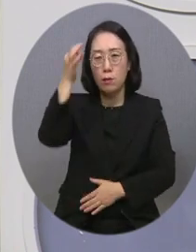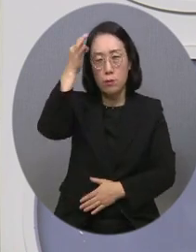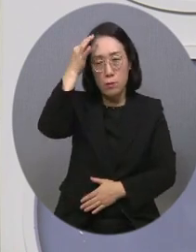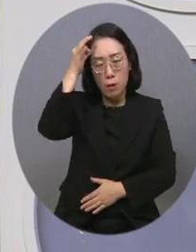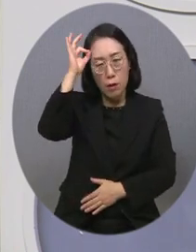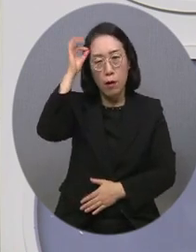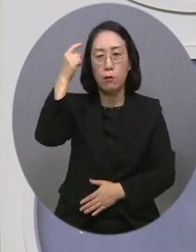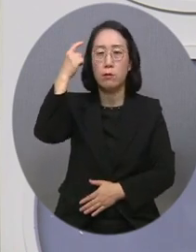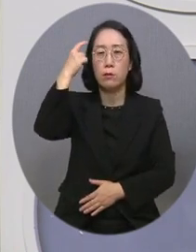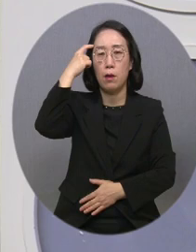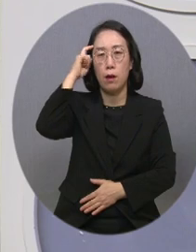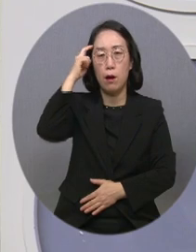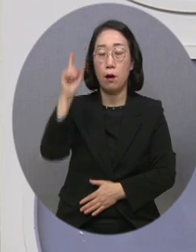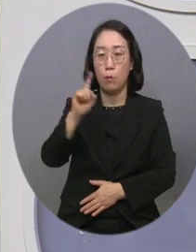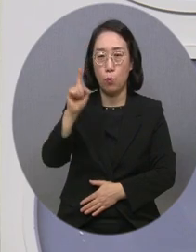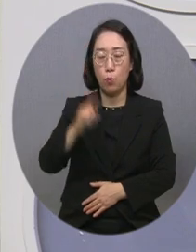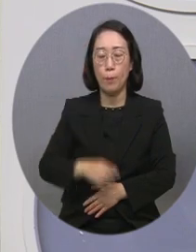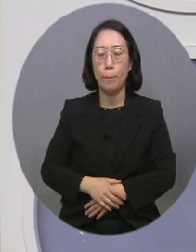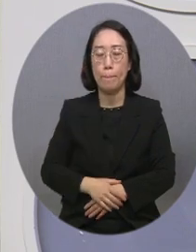게